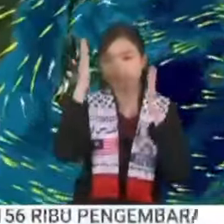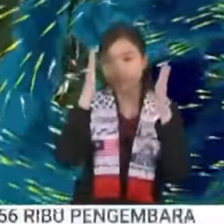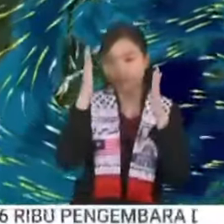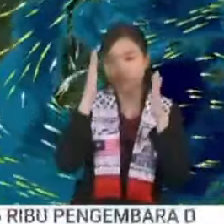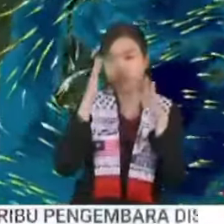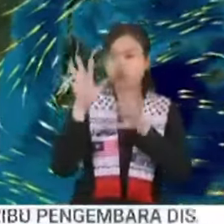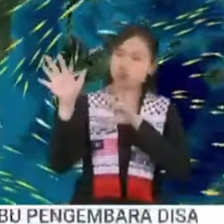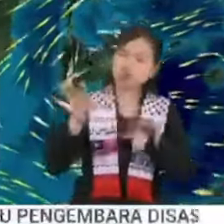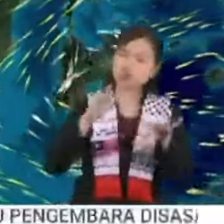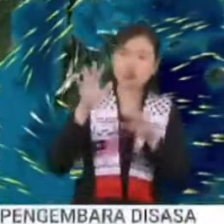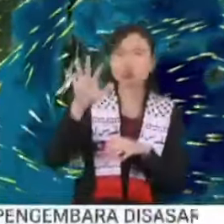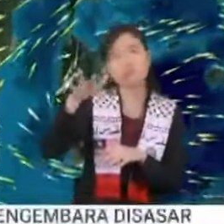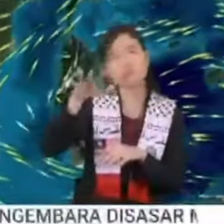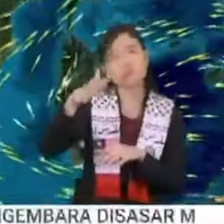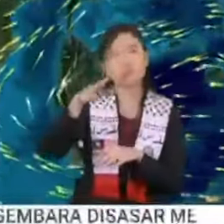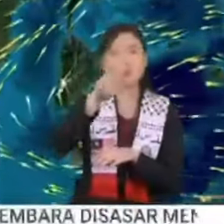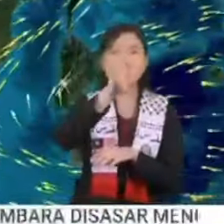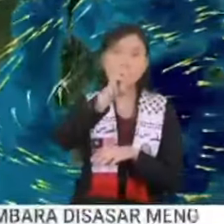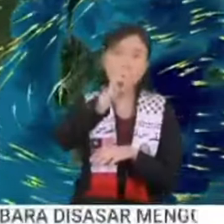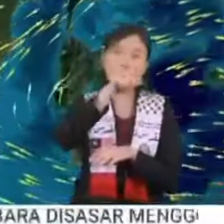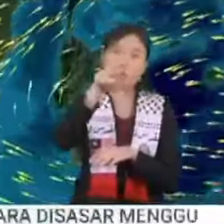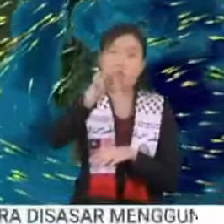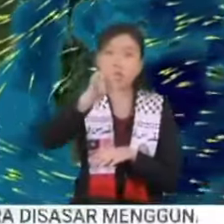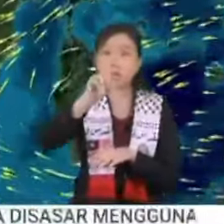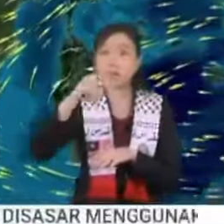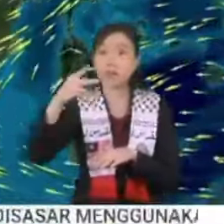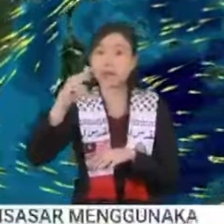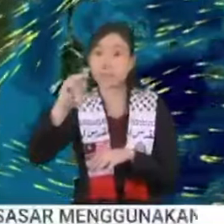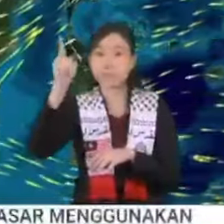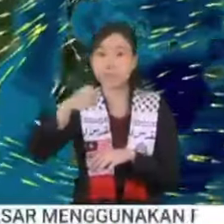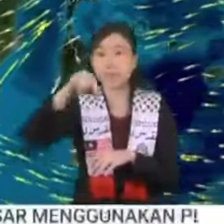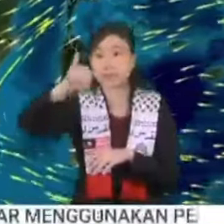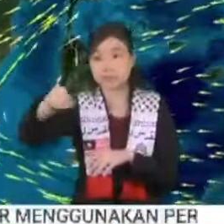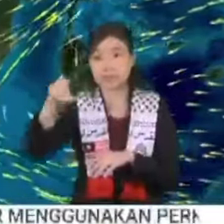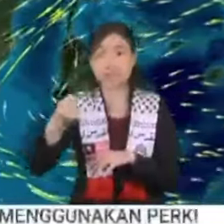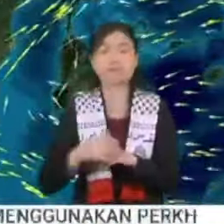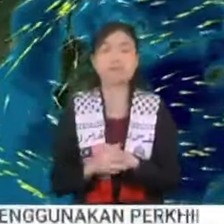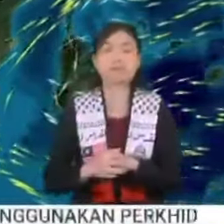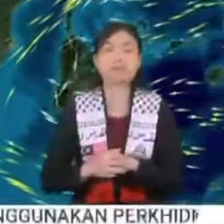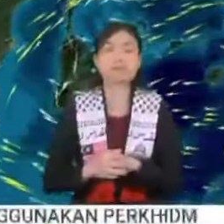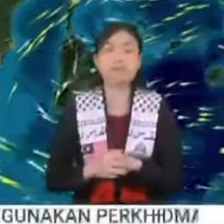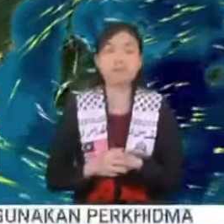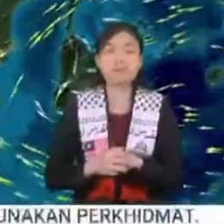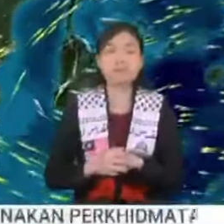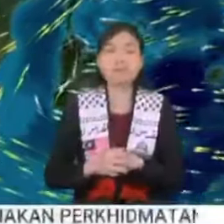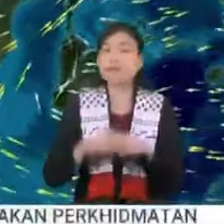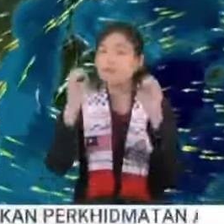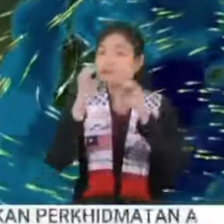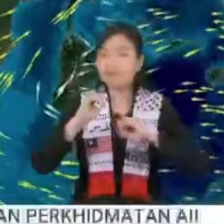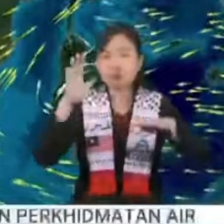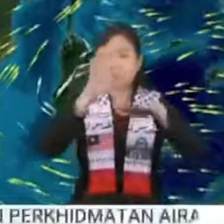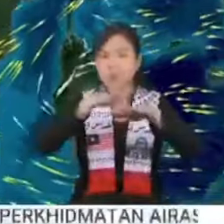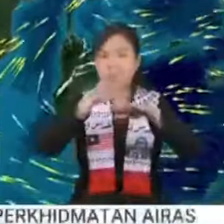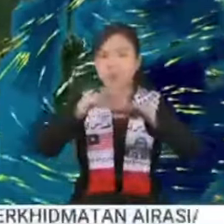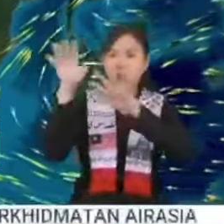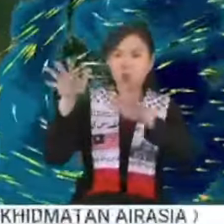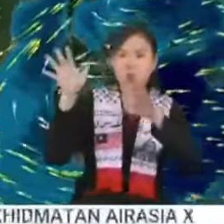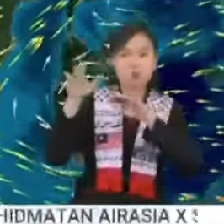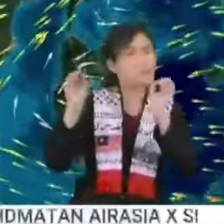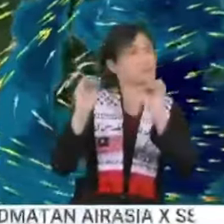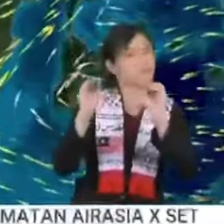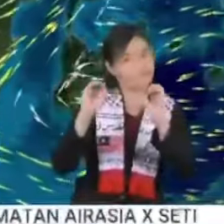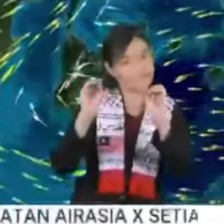yang agak sederhana sekitar 20 hingga 30 km sejam. Oleh yang demikian, tiada amaran angin kencang dan